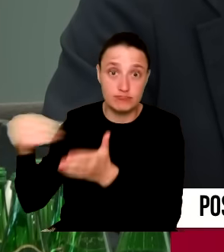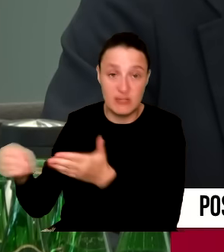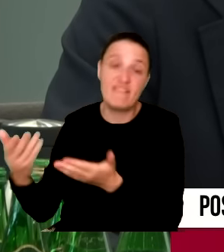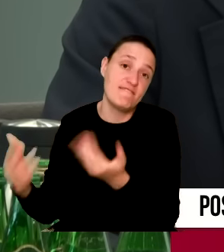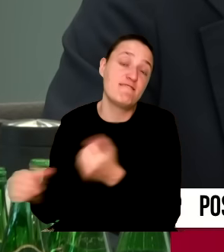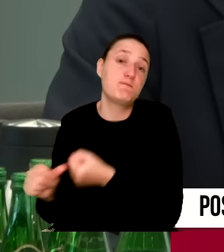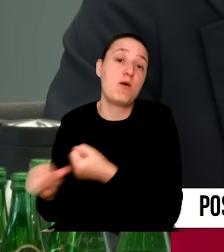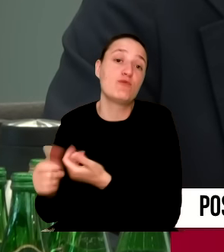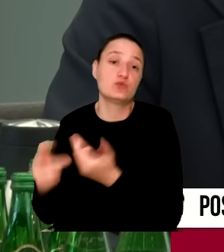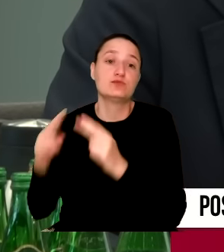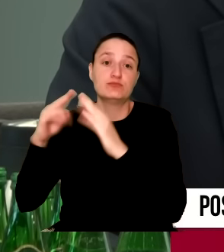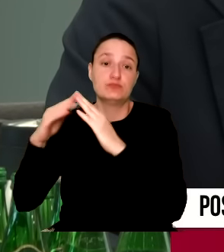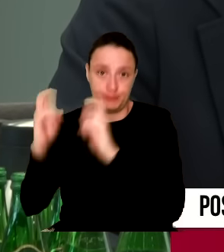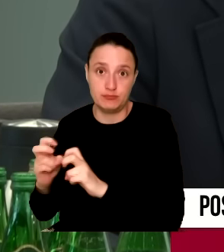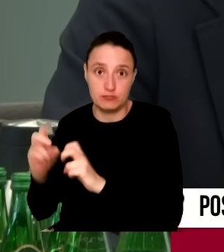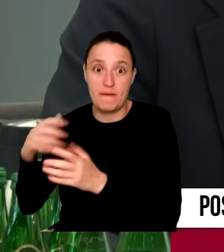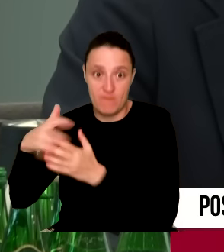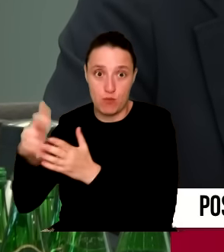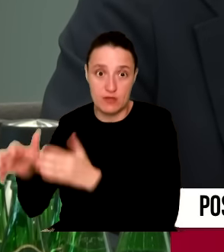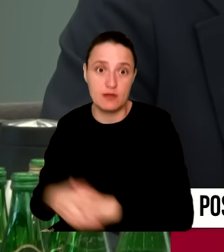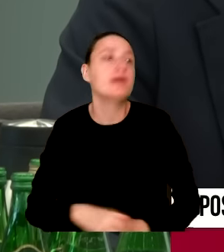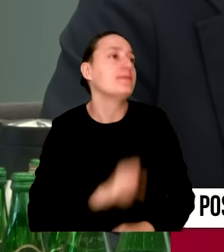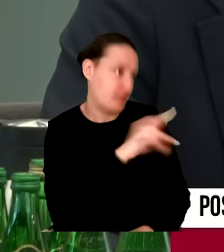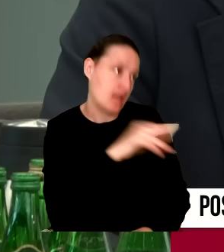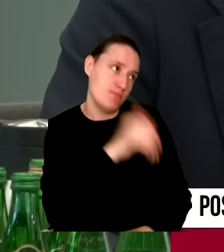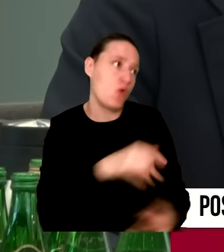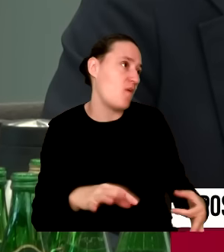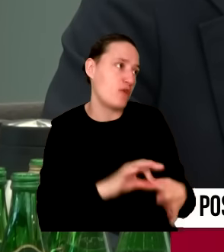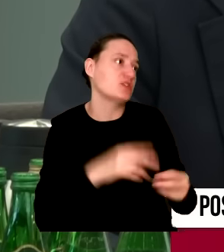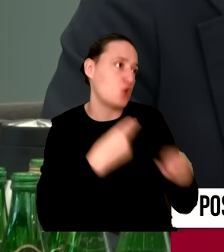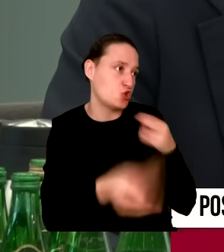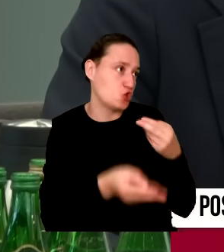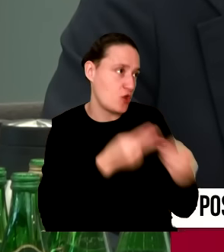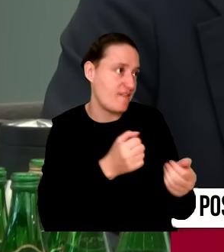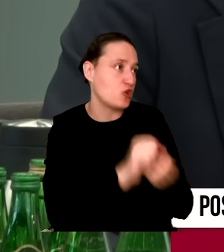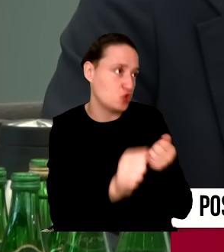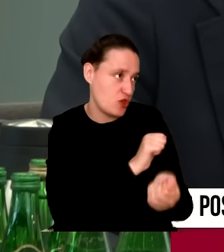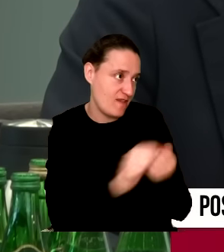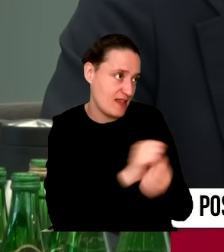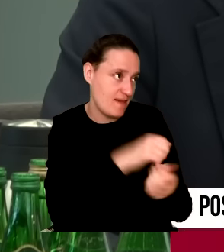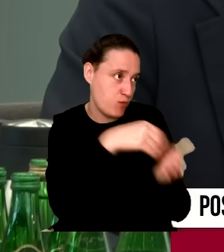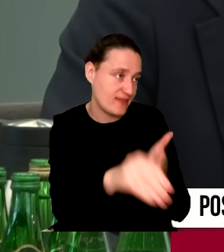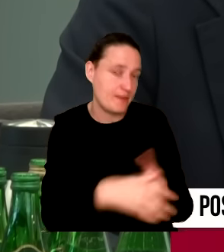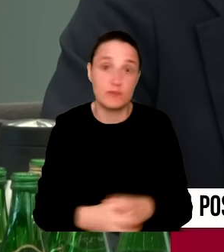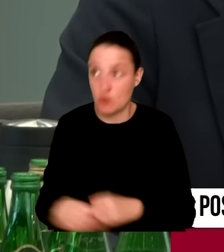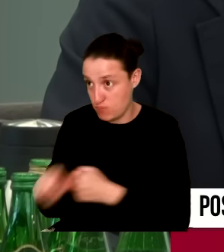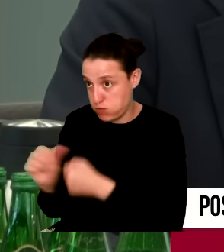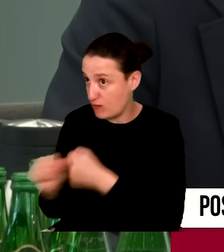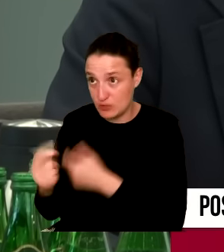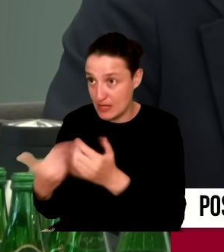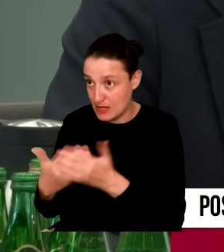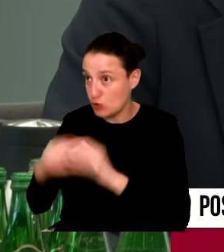lockdown mogłoby się wiązać z wypłatą odszkodowań Czy to czy był to powód ni wprowadzenia stanu